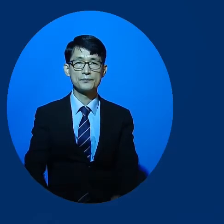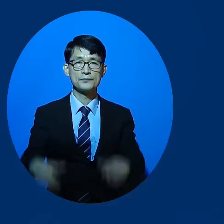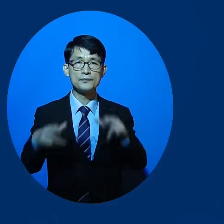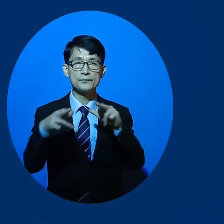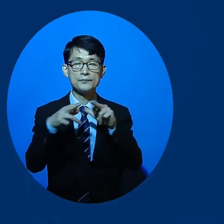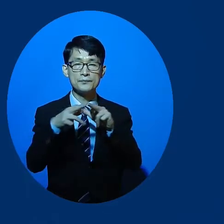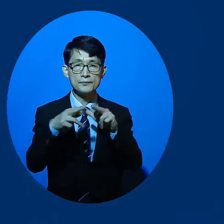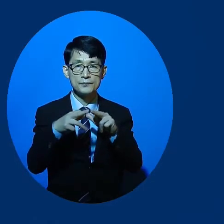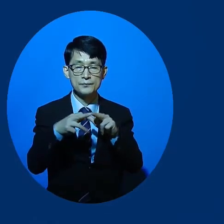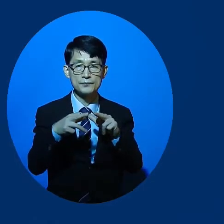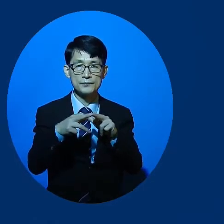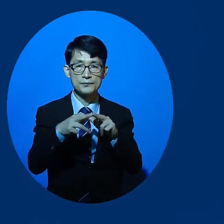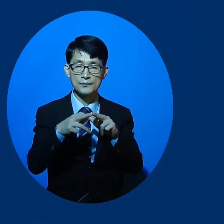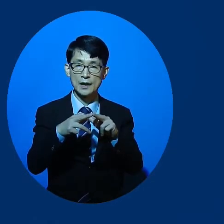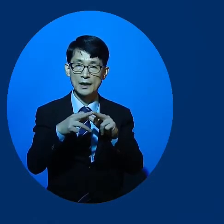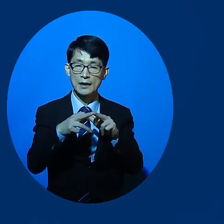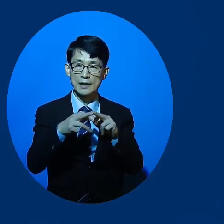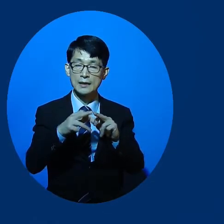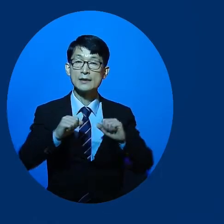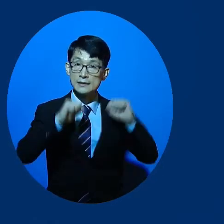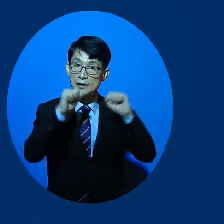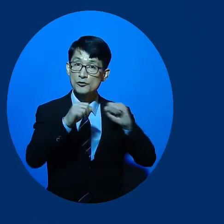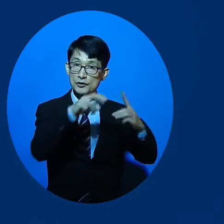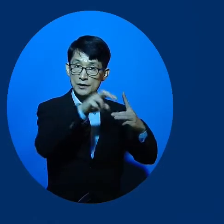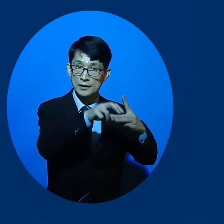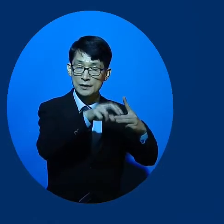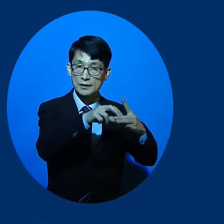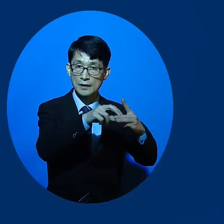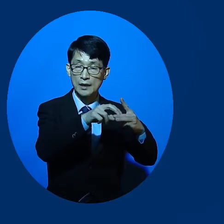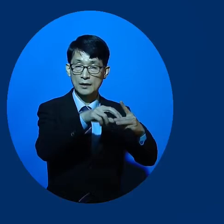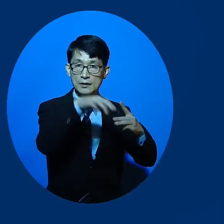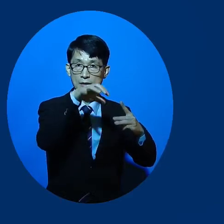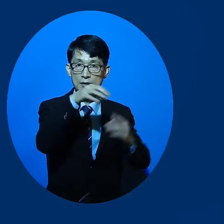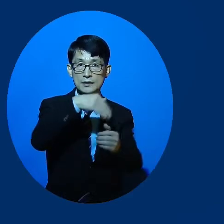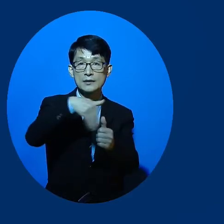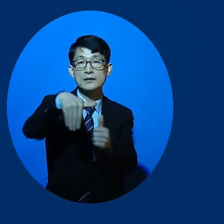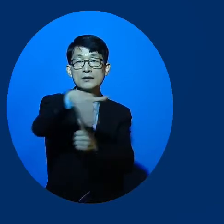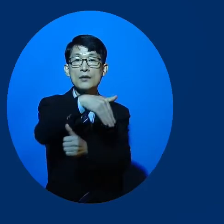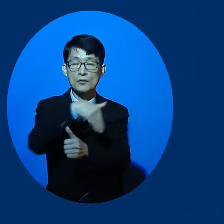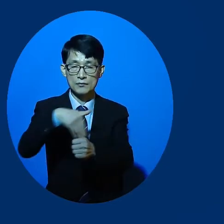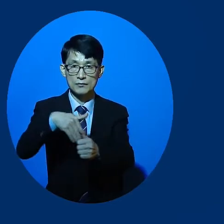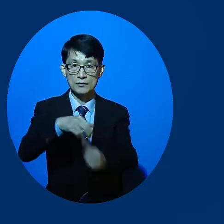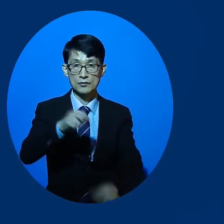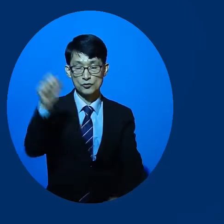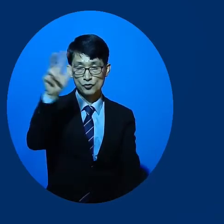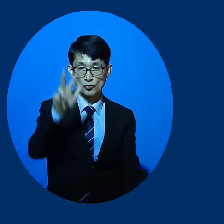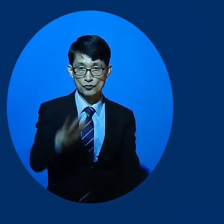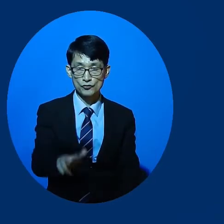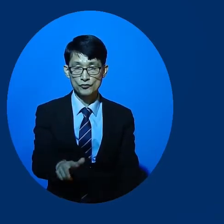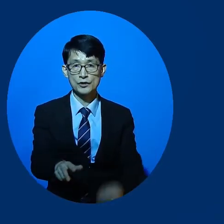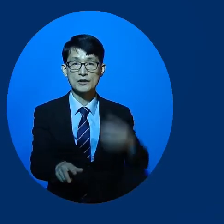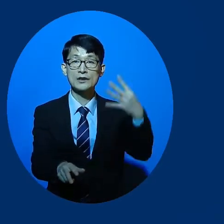장애인형 국민체육센터 현황이 되겠습니다. 전국적으로 4개소